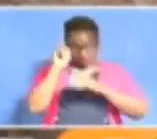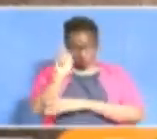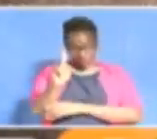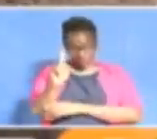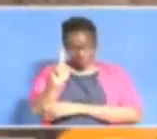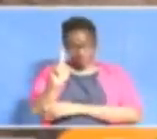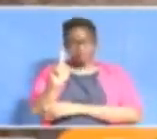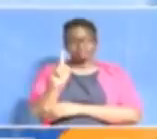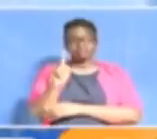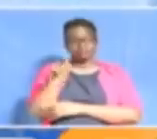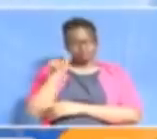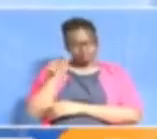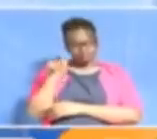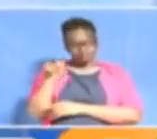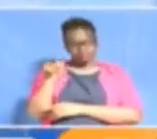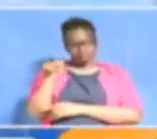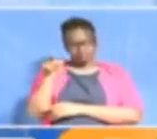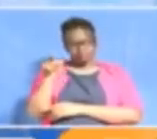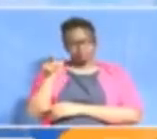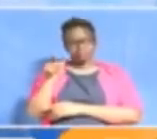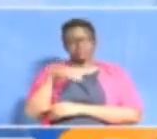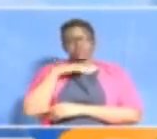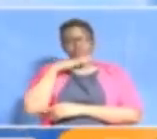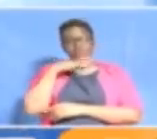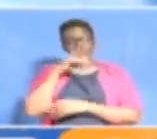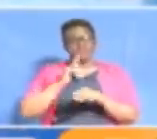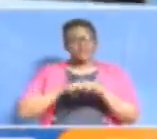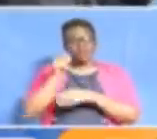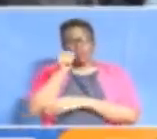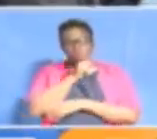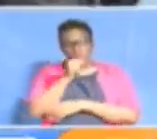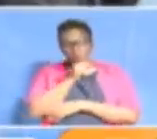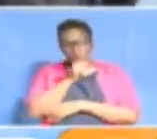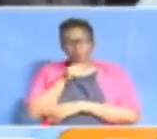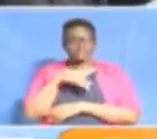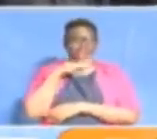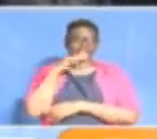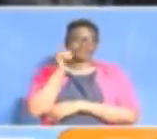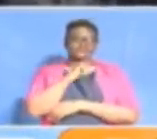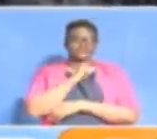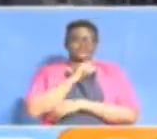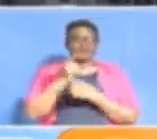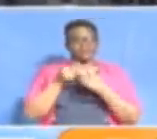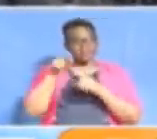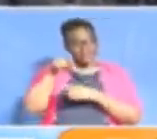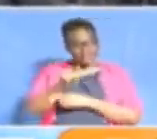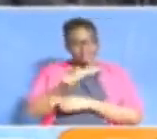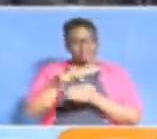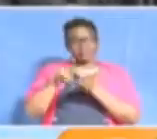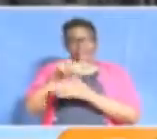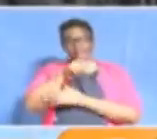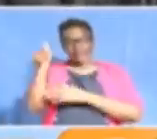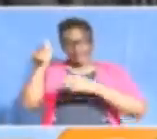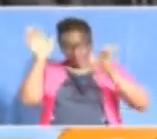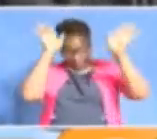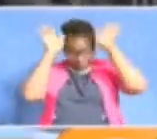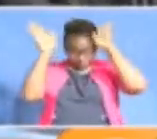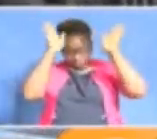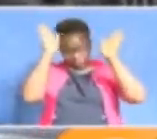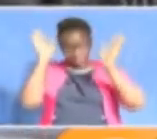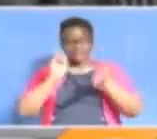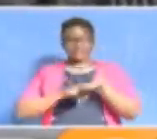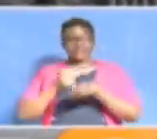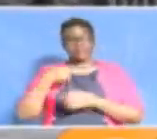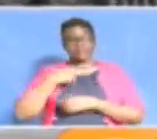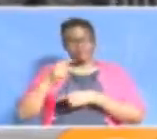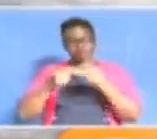punda ndio alikufa juu ya uzee. Lakini alikuwa amejinunulia punda ingine. Yenye aliniachia nikiendelea kazi